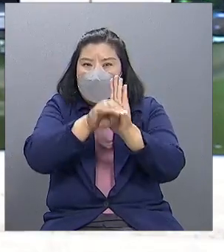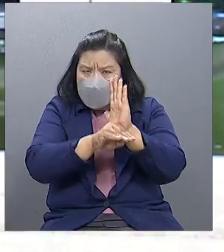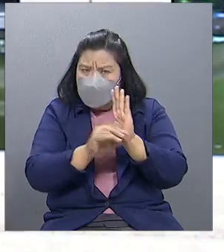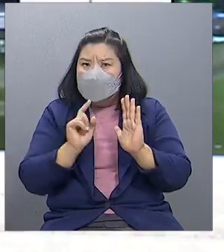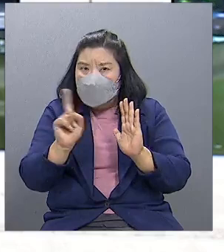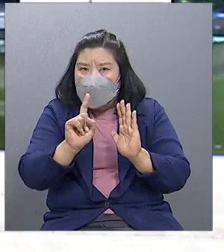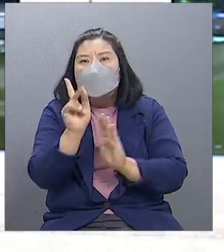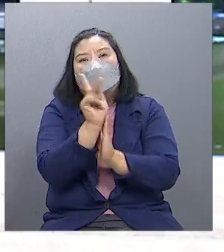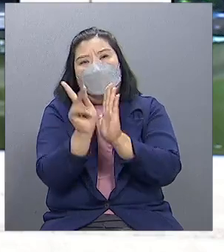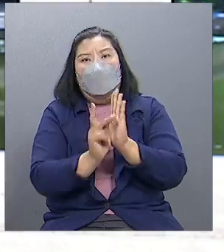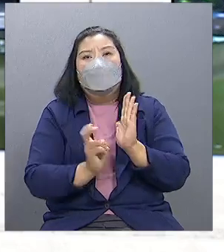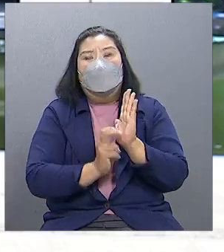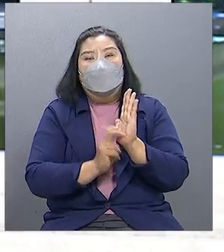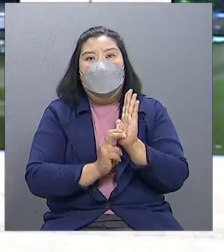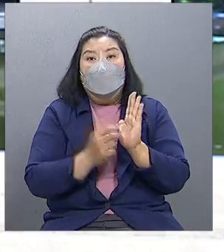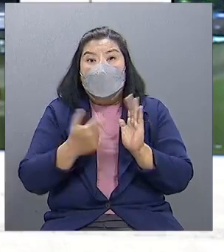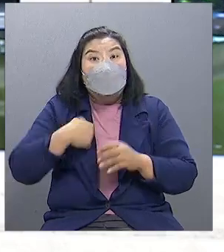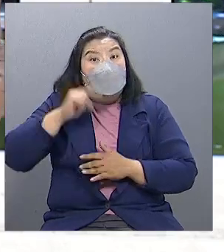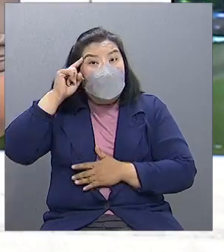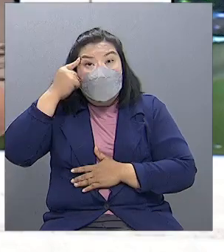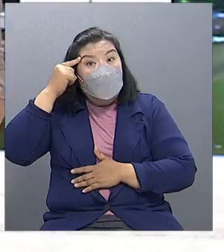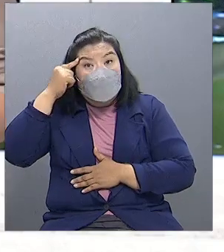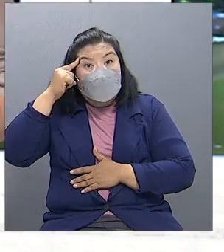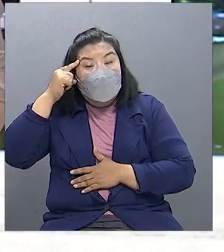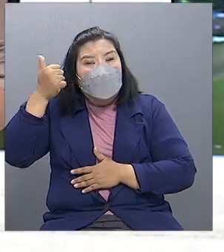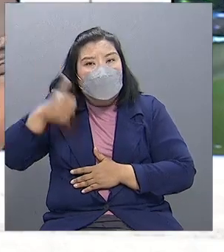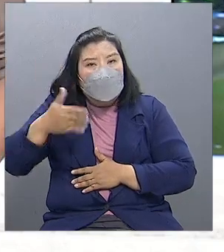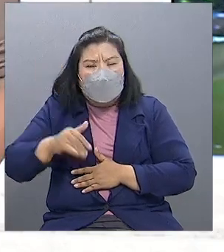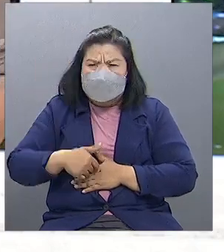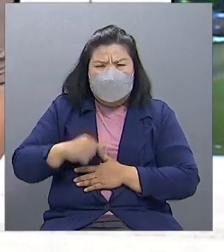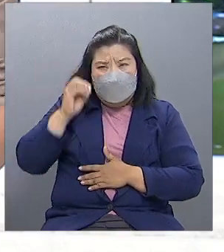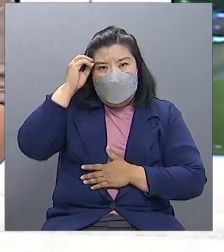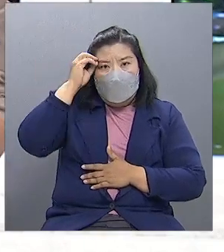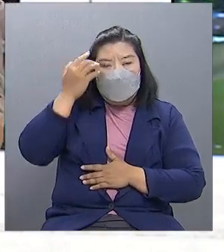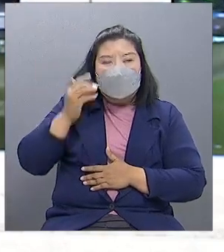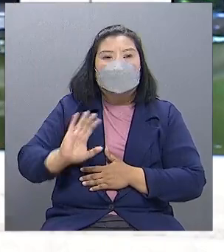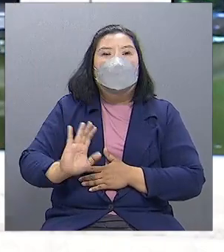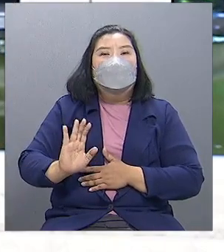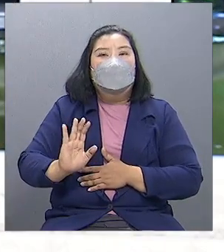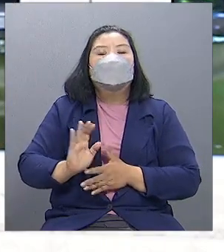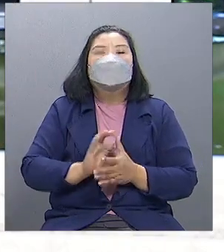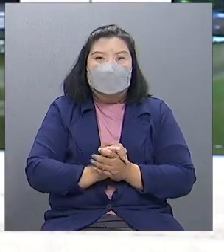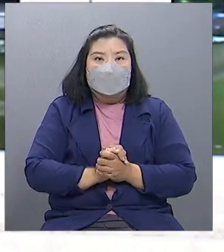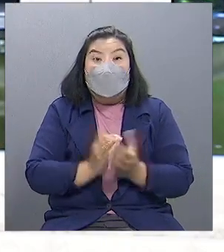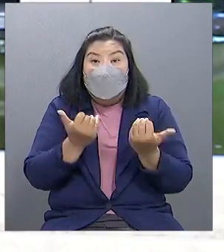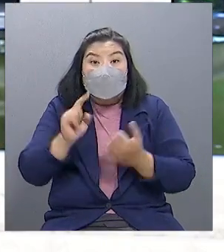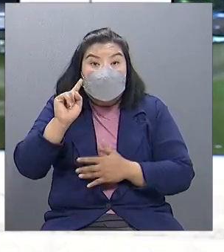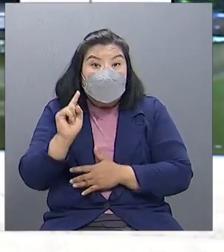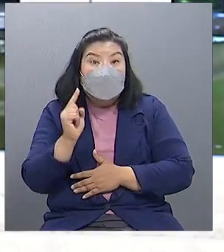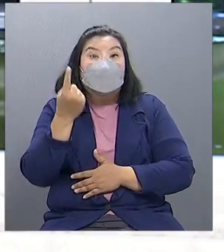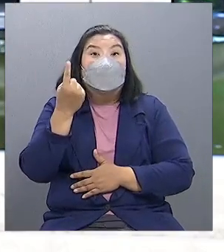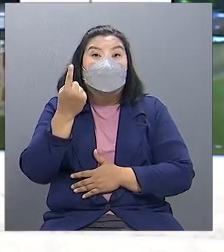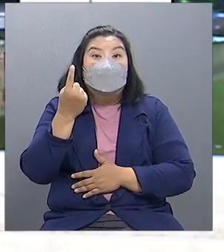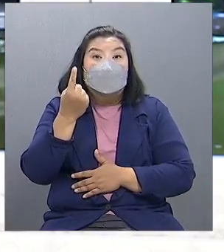้าอางว่ไม่รู้ แม่ มัก็สั่งไม่ขึ้นต่ไป คณผชม ไปดู